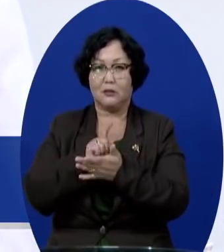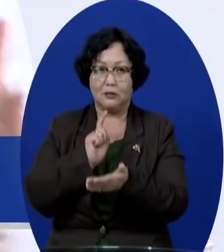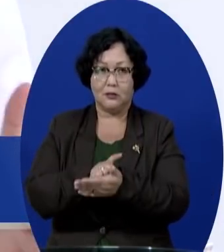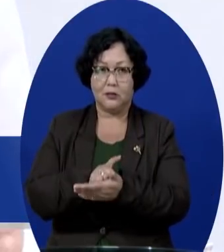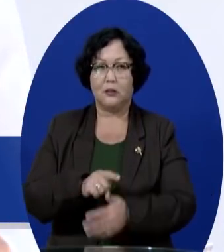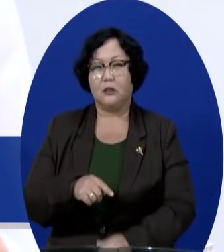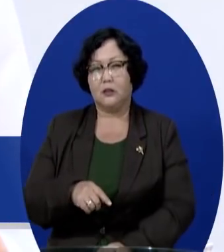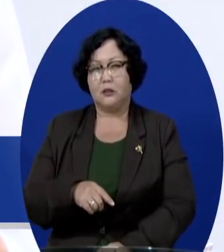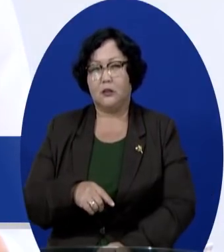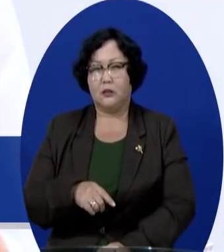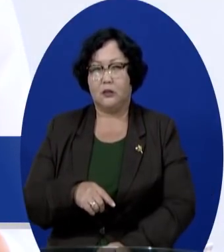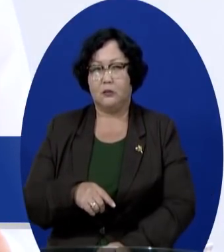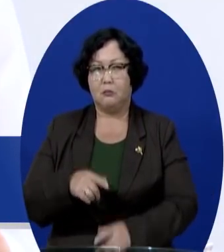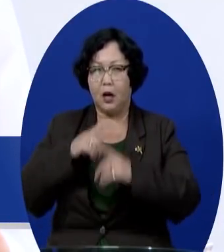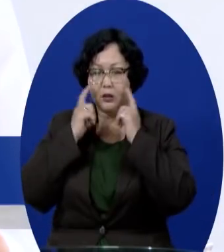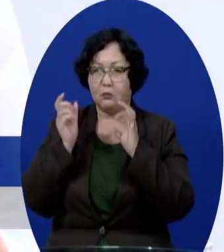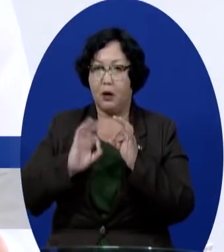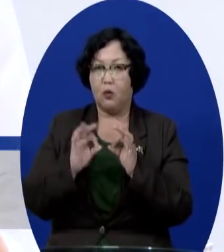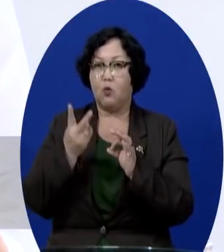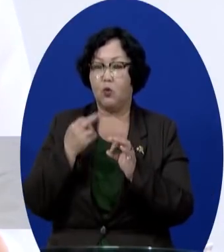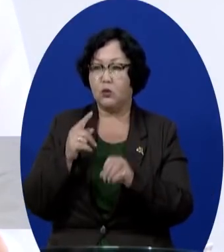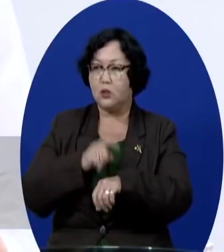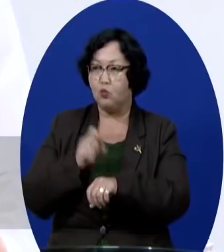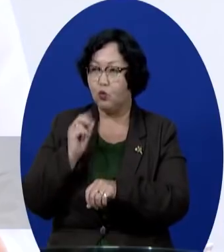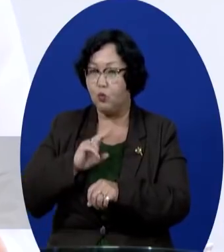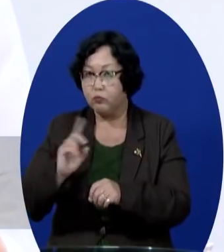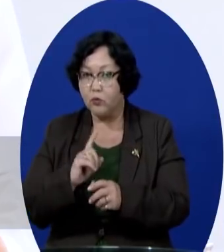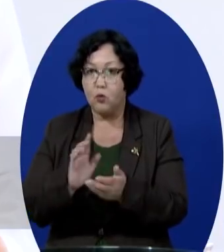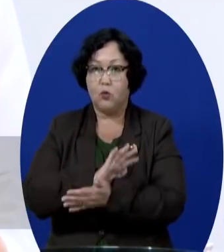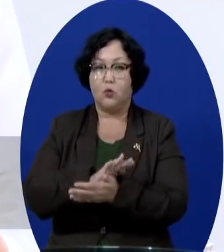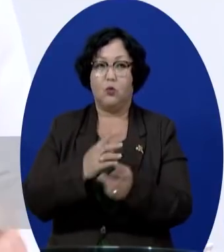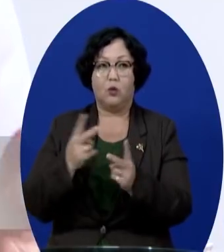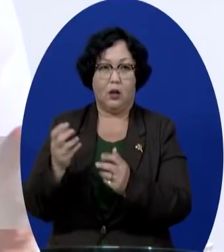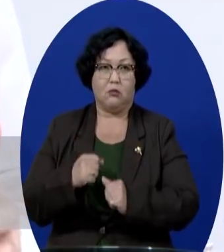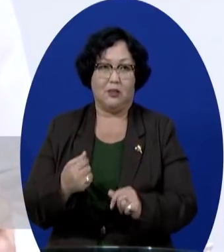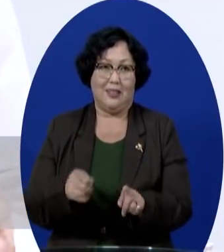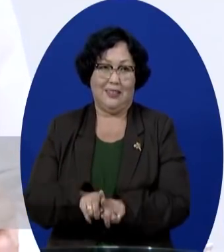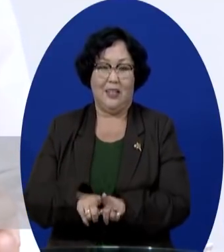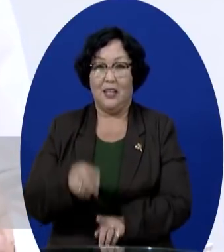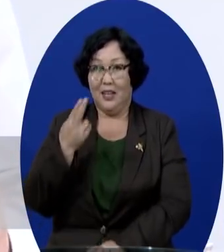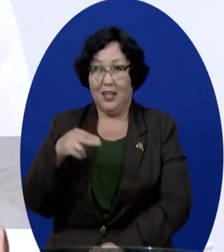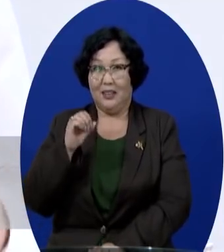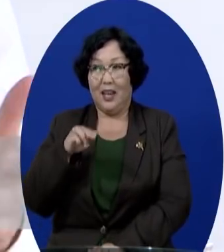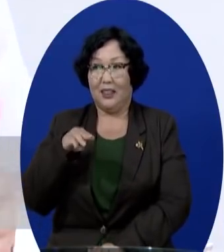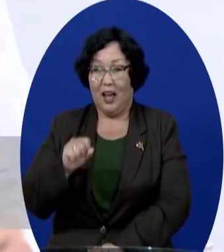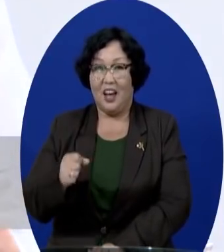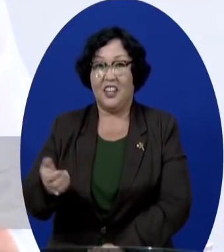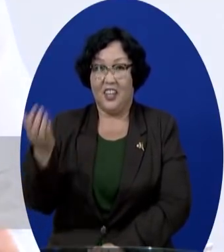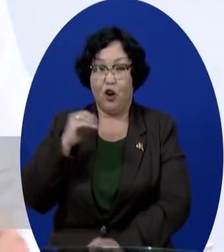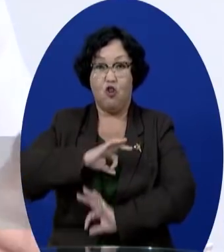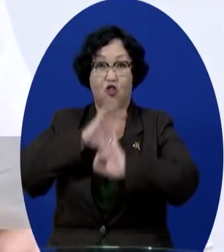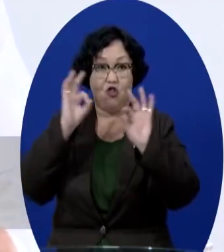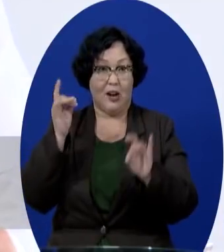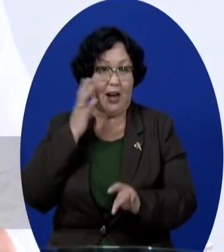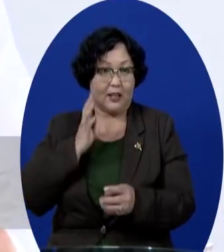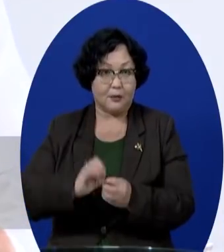богино хугацаанд үйлчлүүлээд гарах энэ асуудлууд маань ижилхэн учраас заавал дельта ороод ирэхээр бид нар өөр арга хэмжээ авах